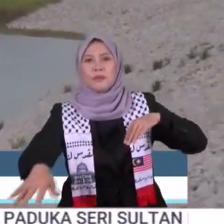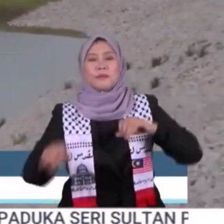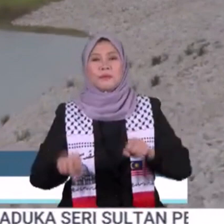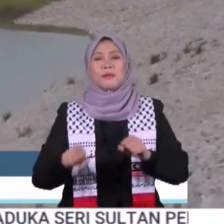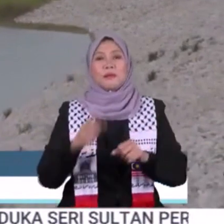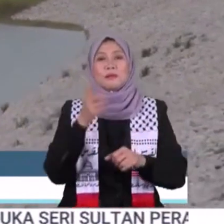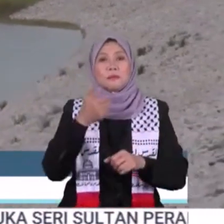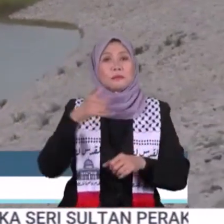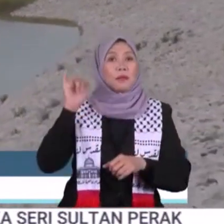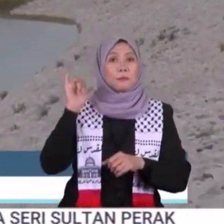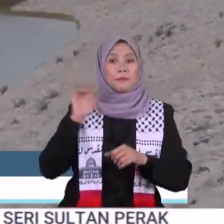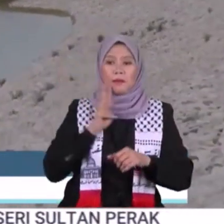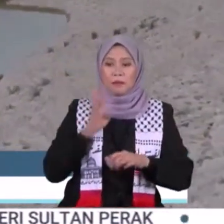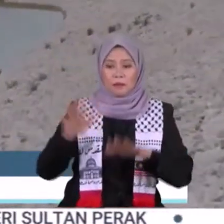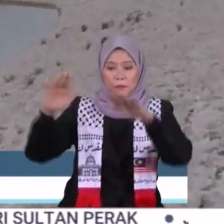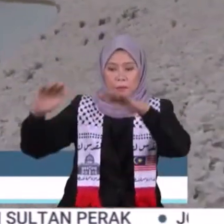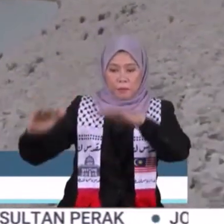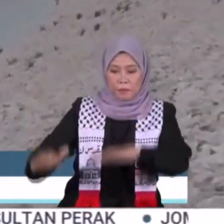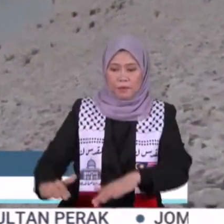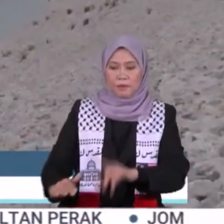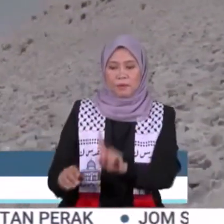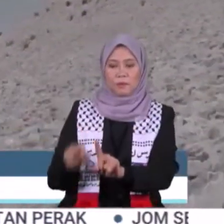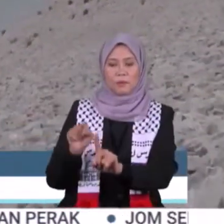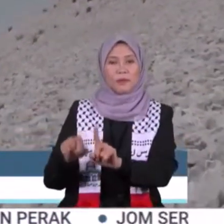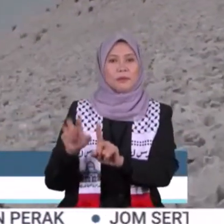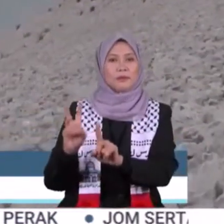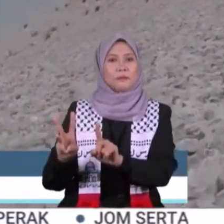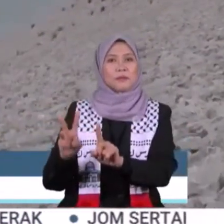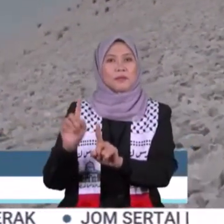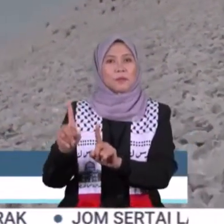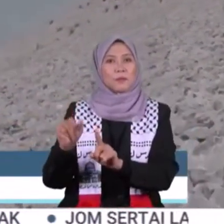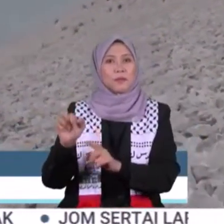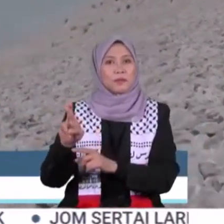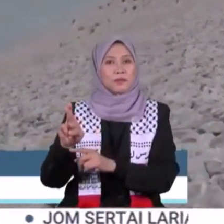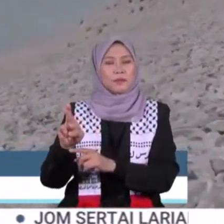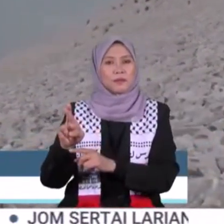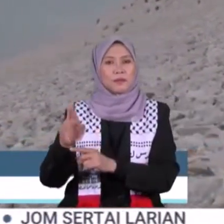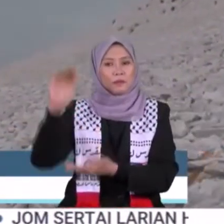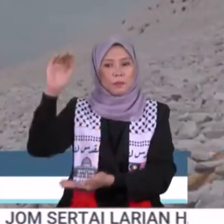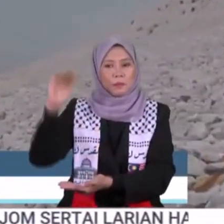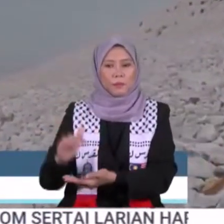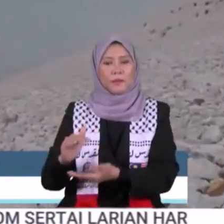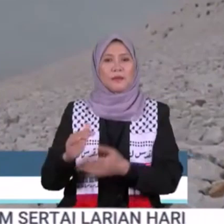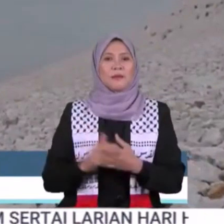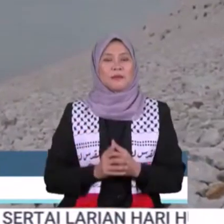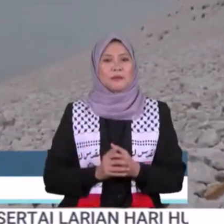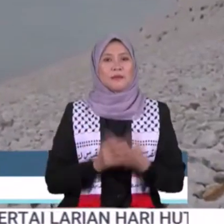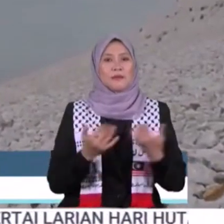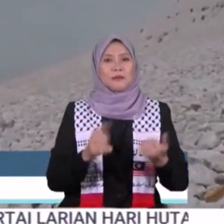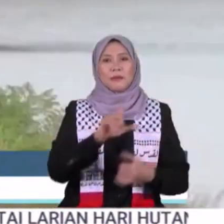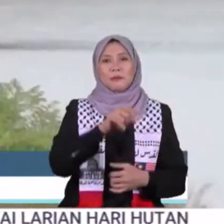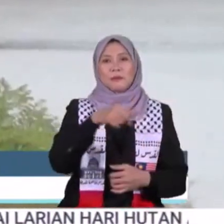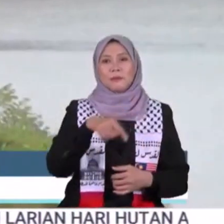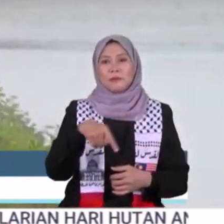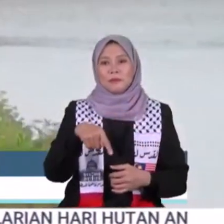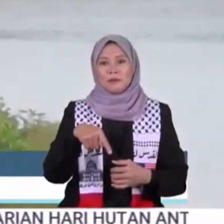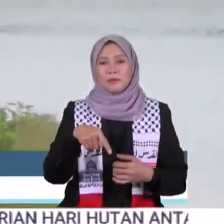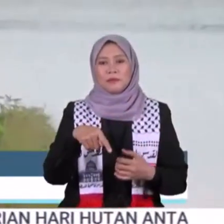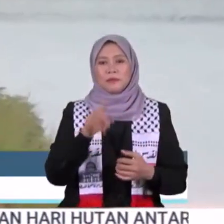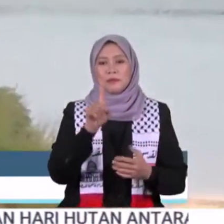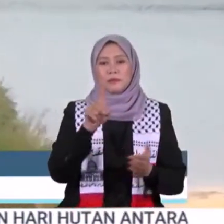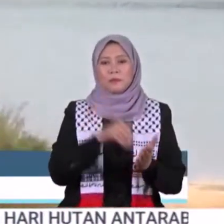Semalam paras air Sungai Muda turun kepada 1.61 meter di lahar tiang. Ketika ini PBAPP mengabstrak